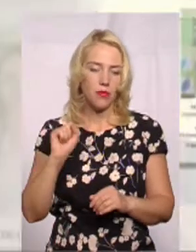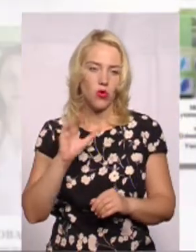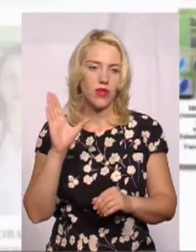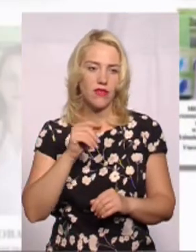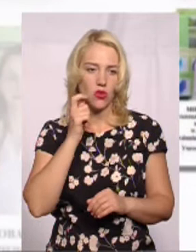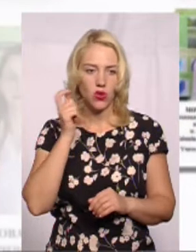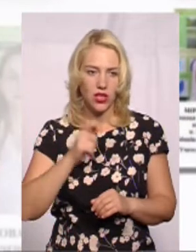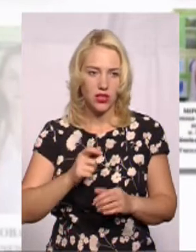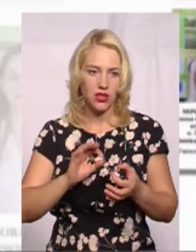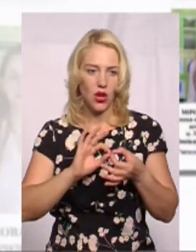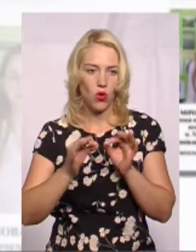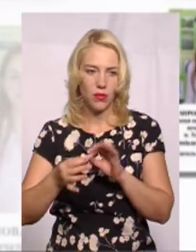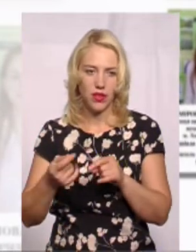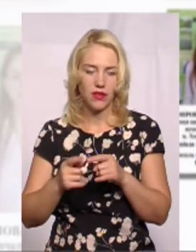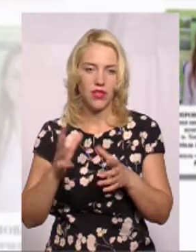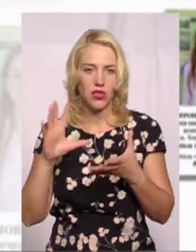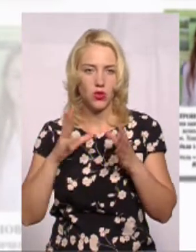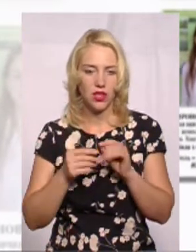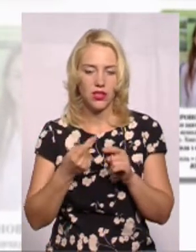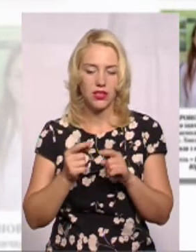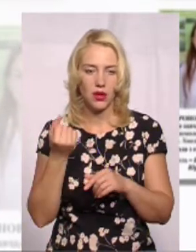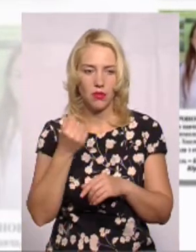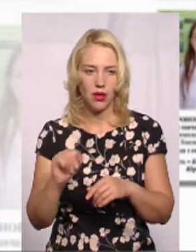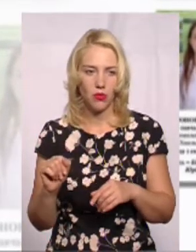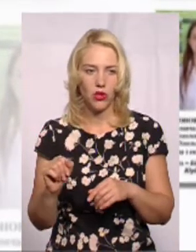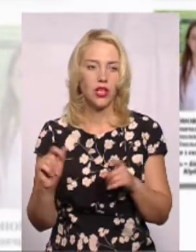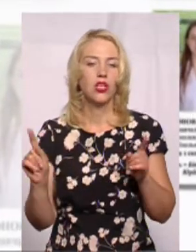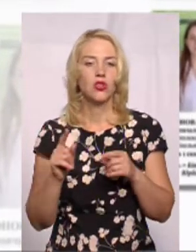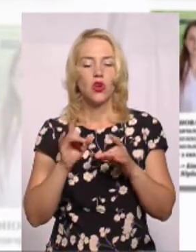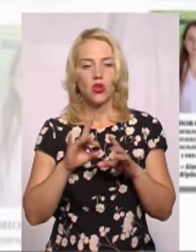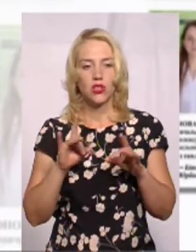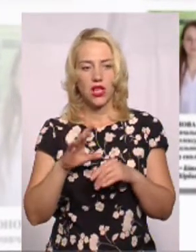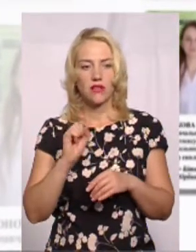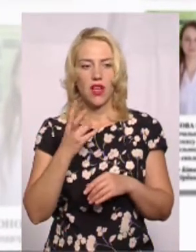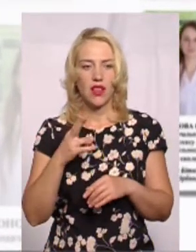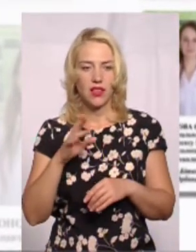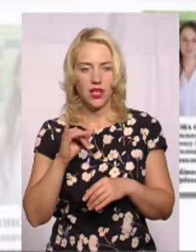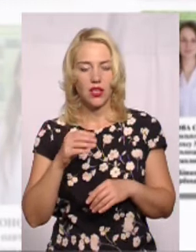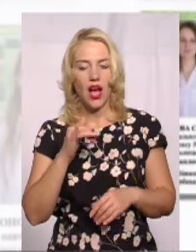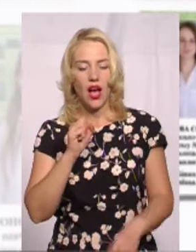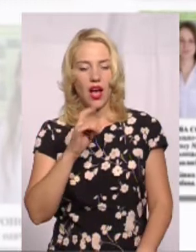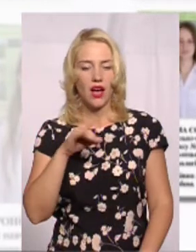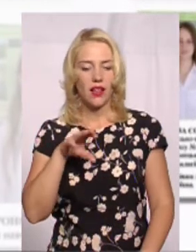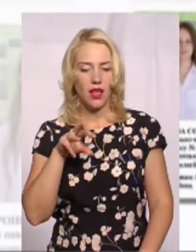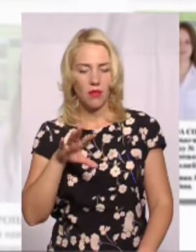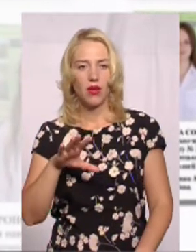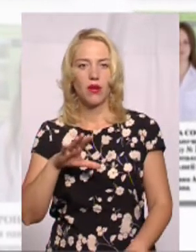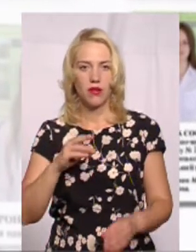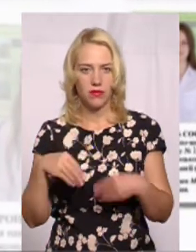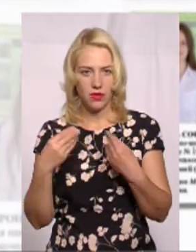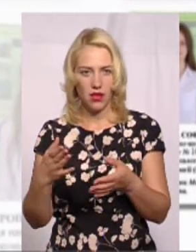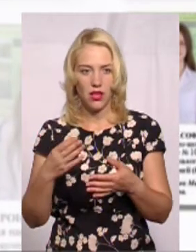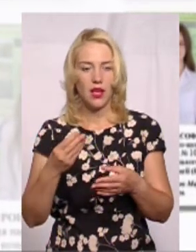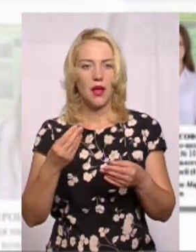Олександре, у результаті цієї перемоги, про яку щойно розказував пан Андрій, чи Артем удостоюється президентської